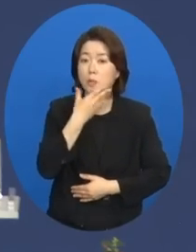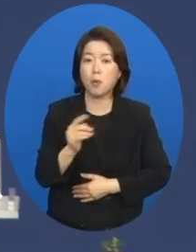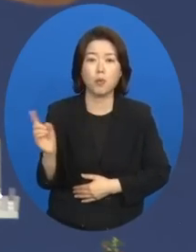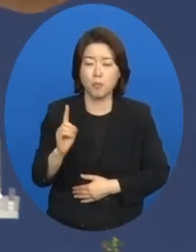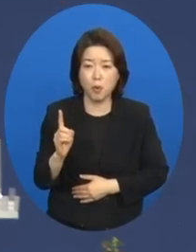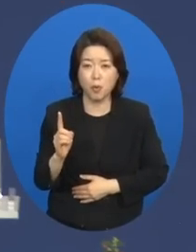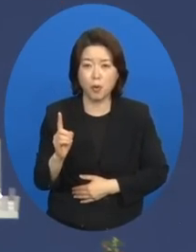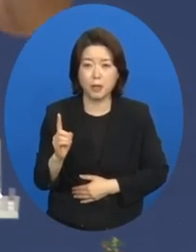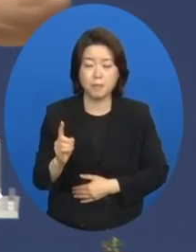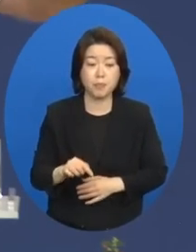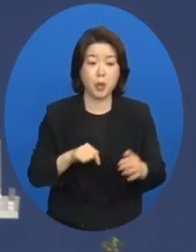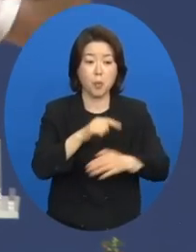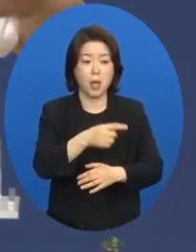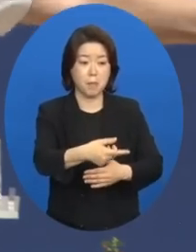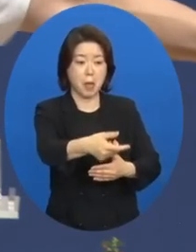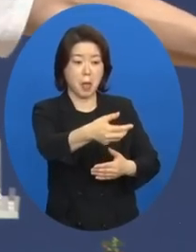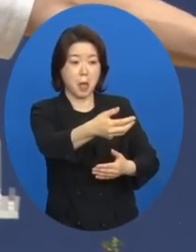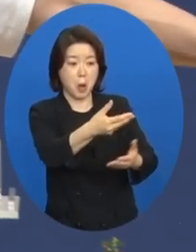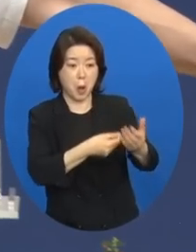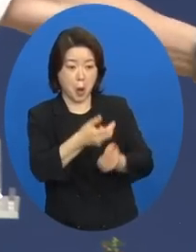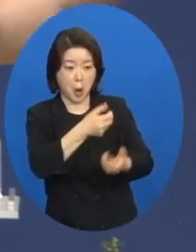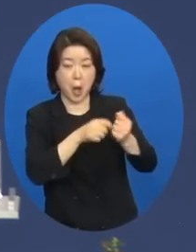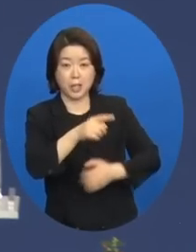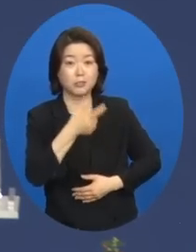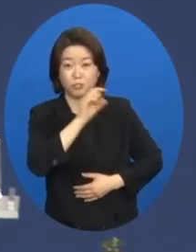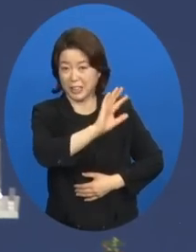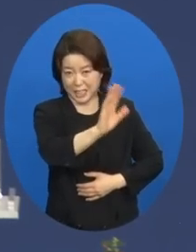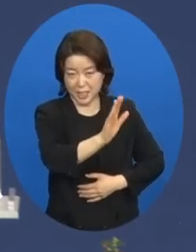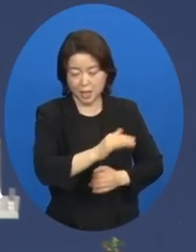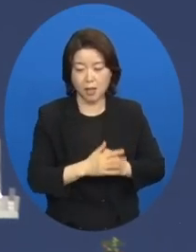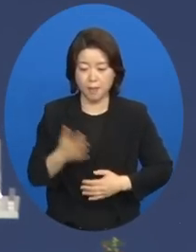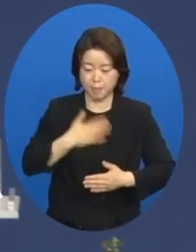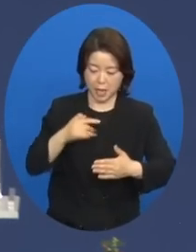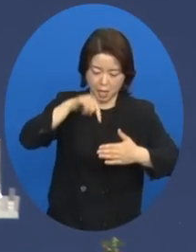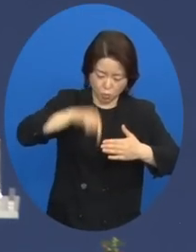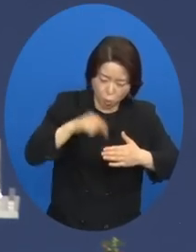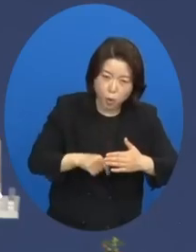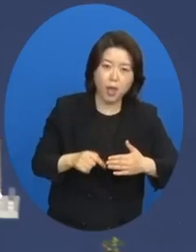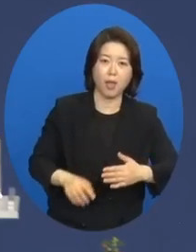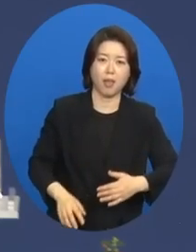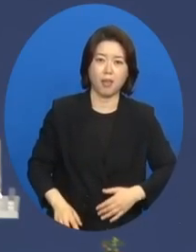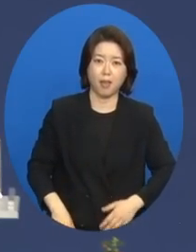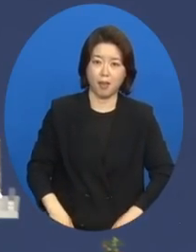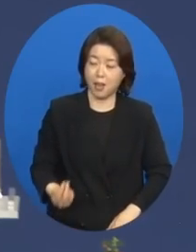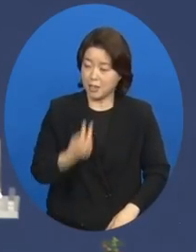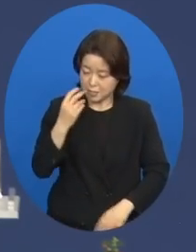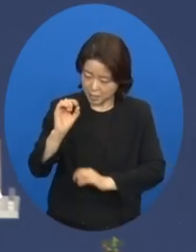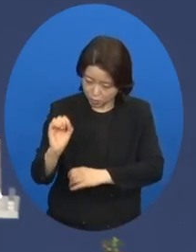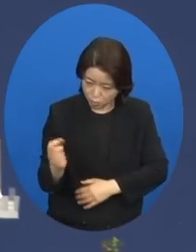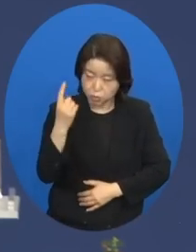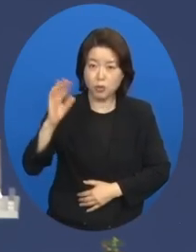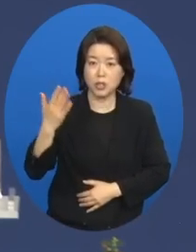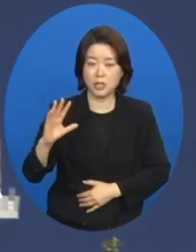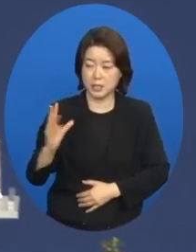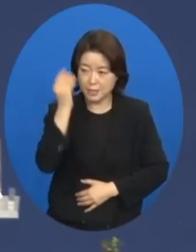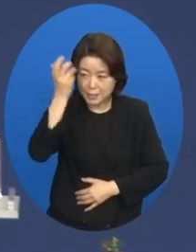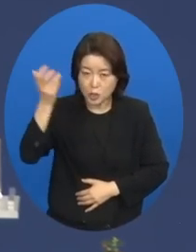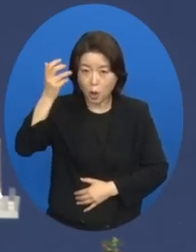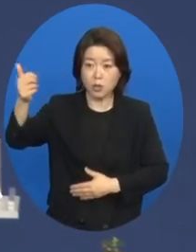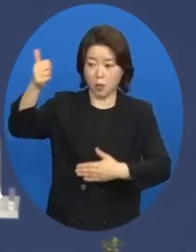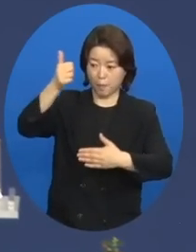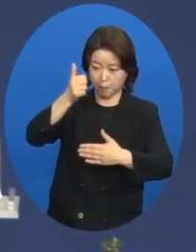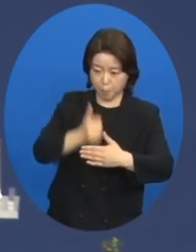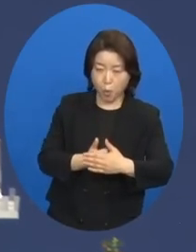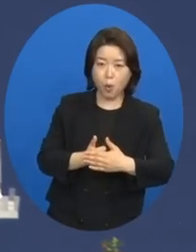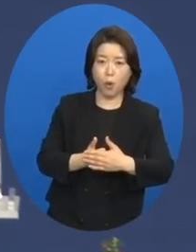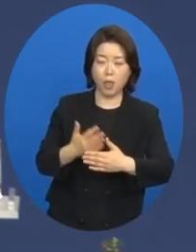외부에서 찔끔찔끔 길어다 먹는 물이 아니라 내 안에 생수의 근원 되시는 성령께서 내